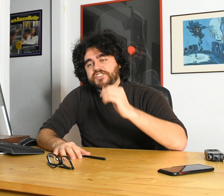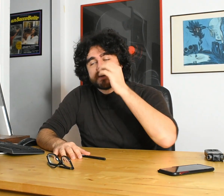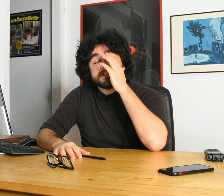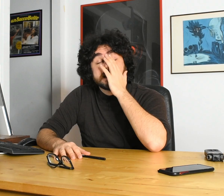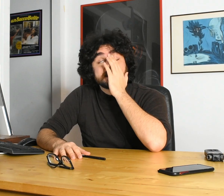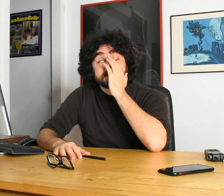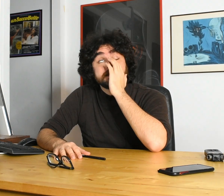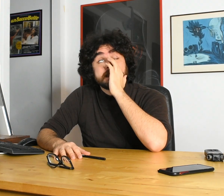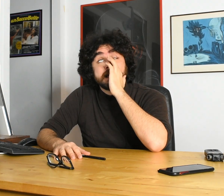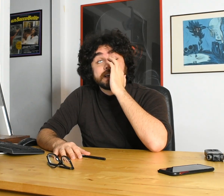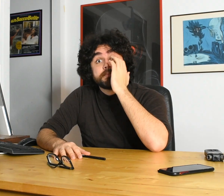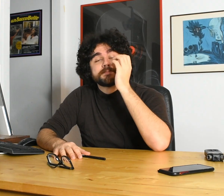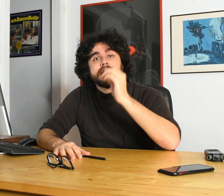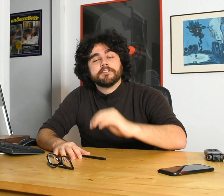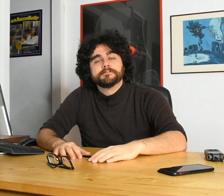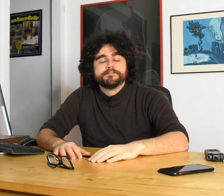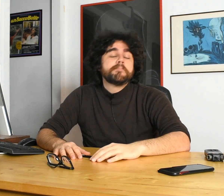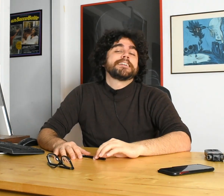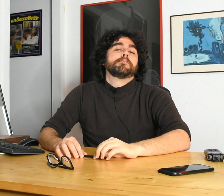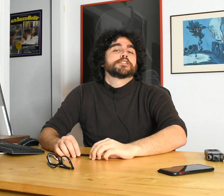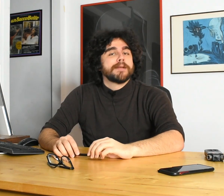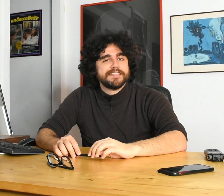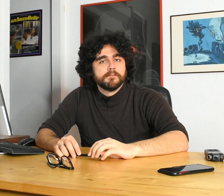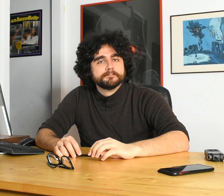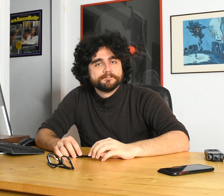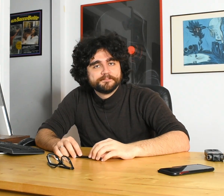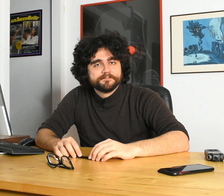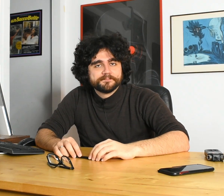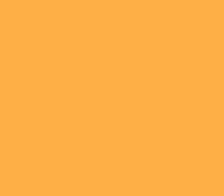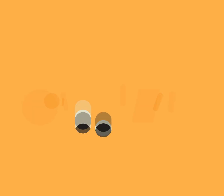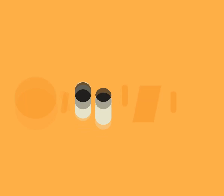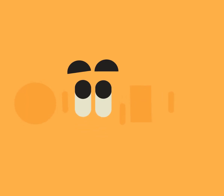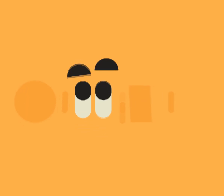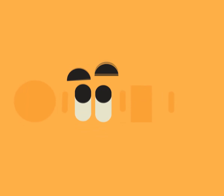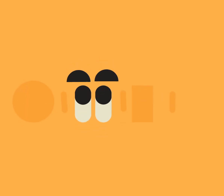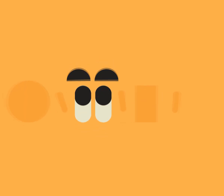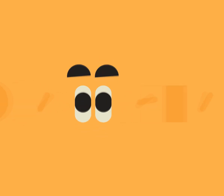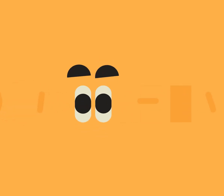non riesce a rialzarsi neanche per sbaglio. Ne parliamo tra un attimo.